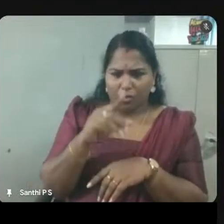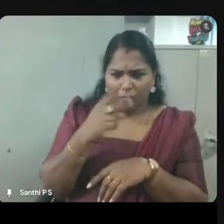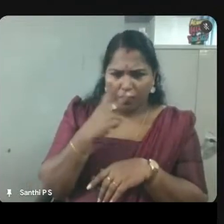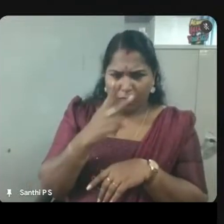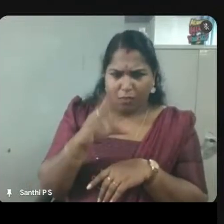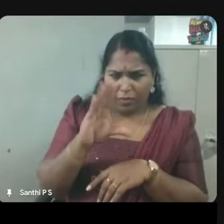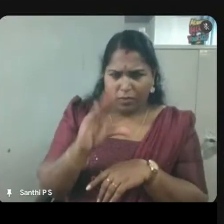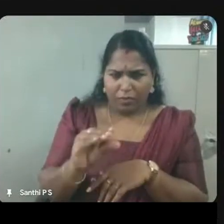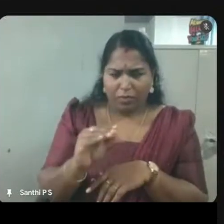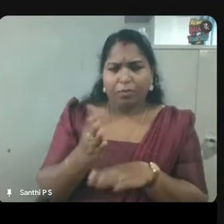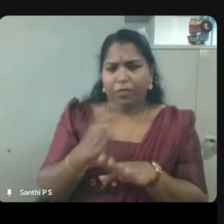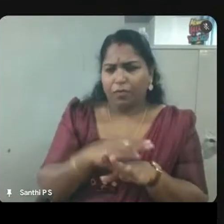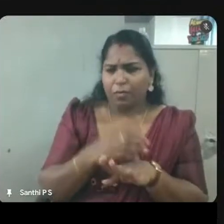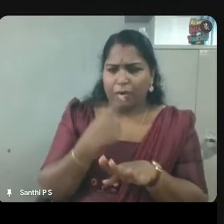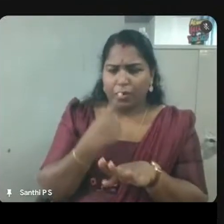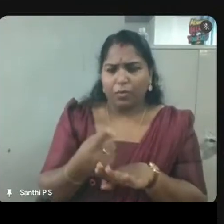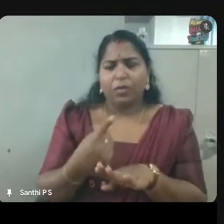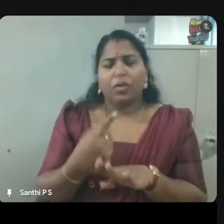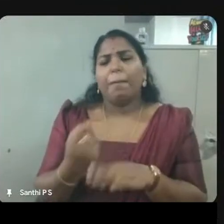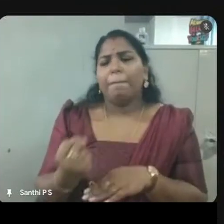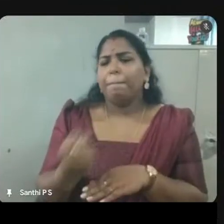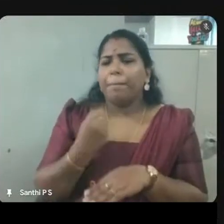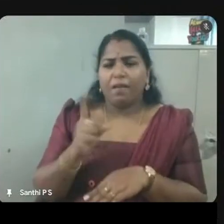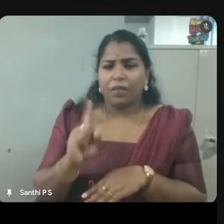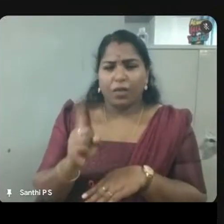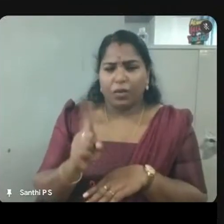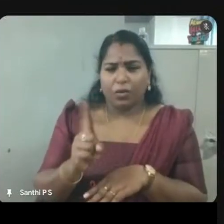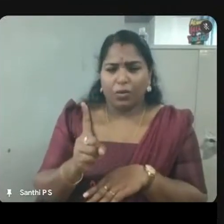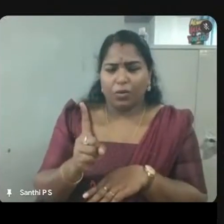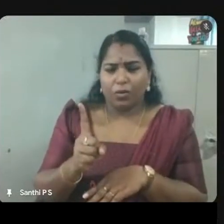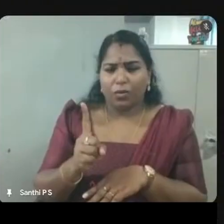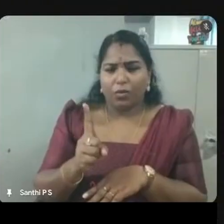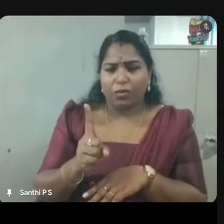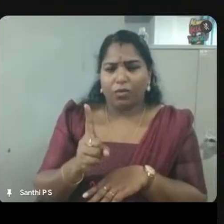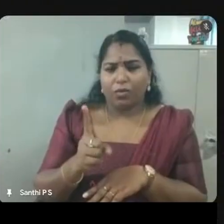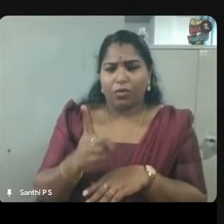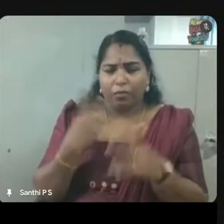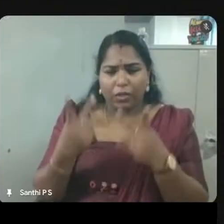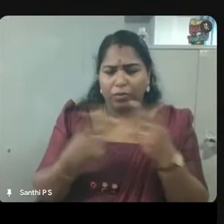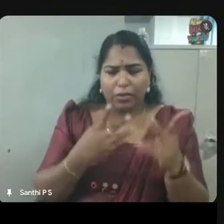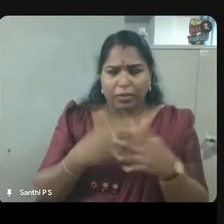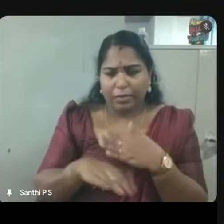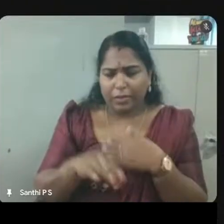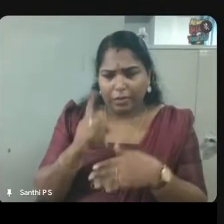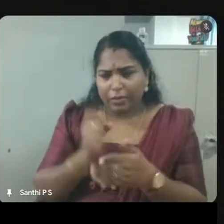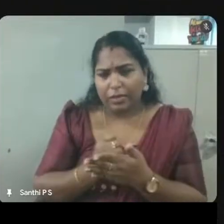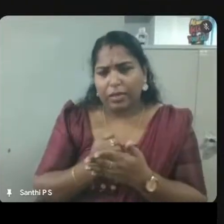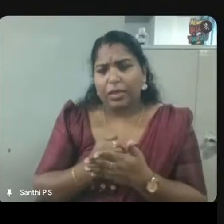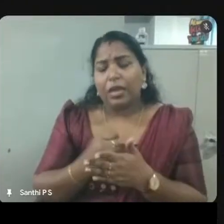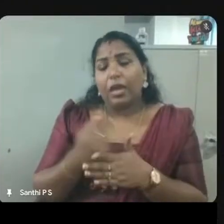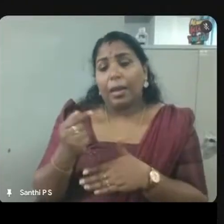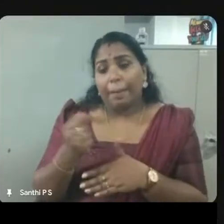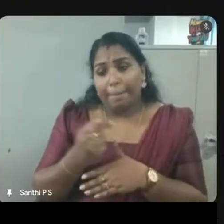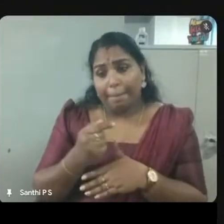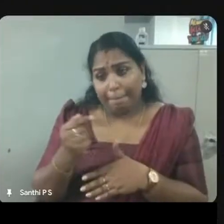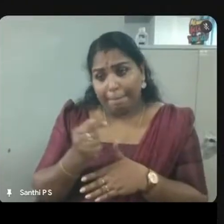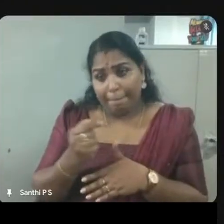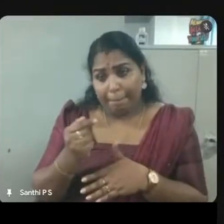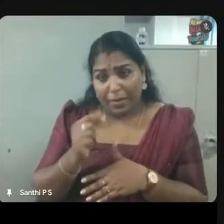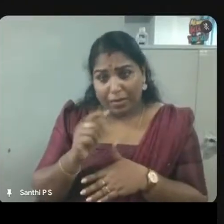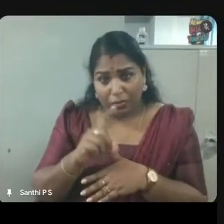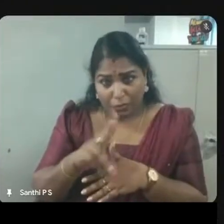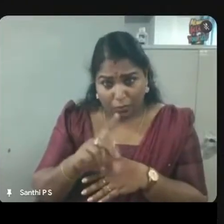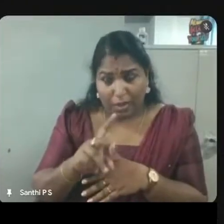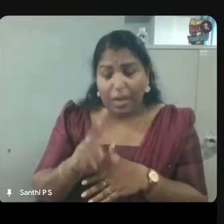നമുക്ക് കാഴ്ചയുടെ പവർ അല്ല നമ്മുടെ വിഷ്വൽ ഡിസബിലിറ്റി ഡിസൈഡ് ചെയ്യുന്നത്. ഈ -12 വെച്ച് -13 വെച്ച് എത്ര